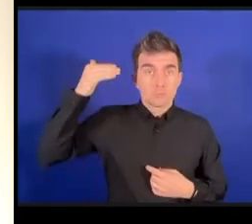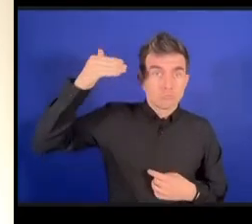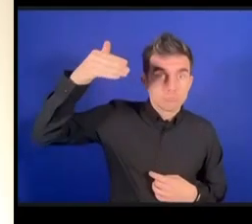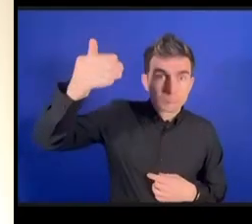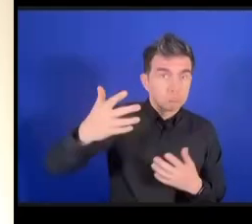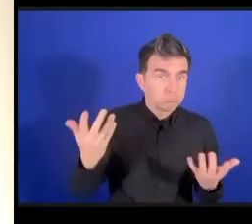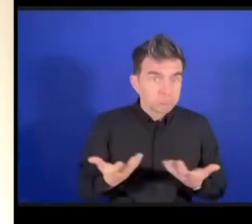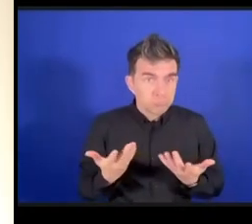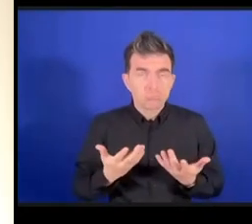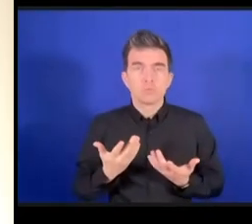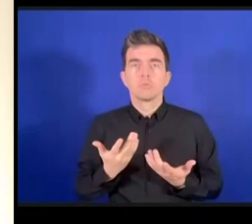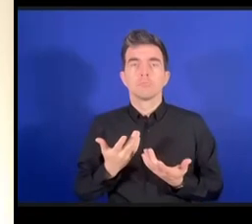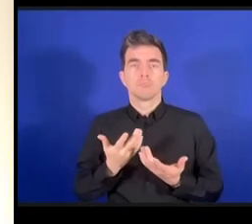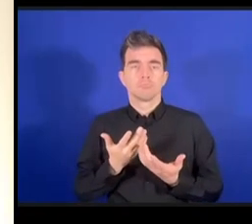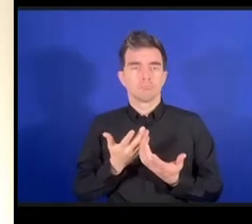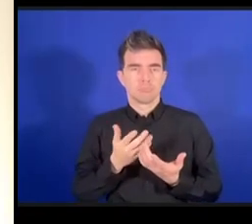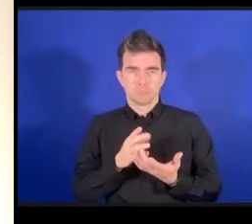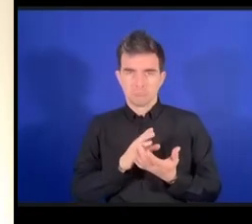今後